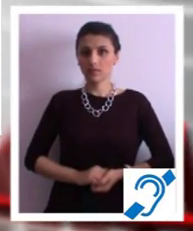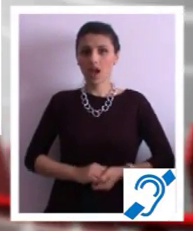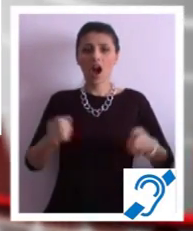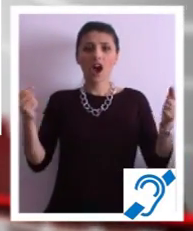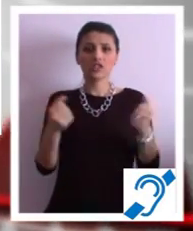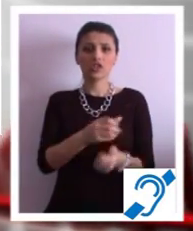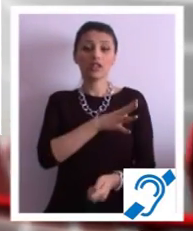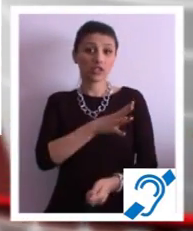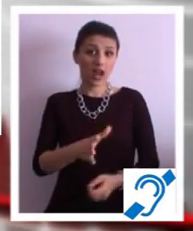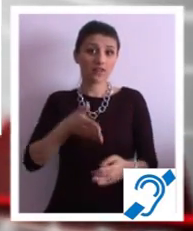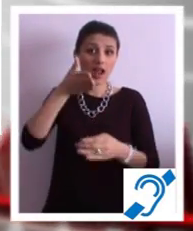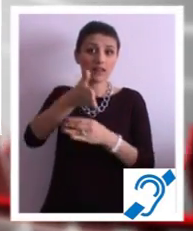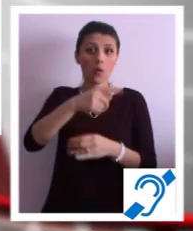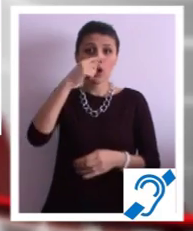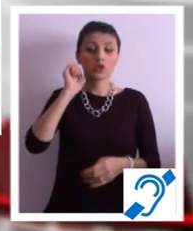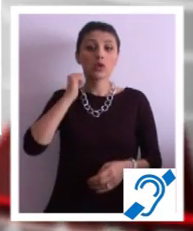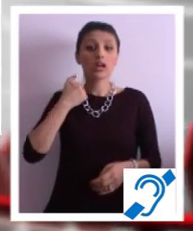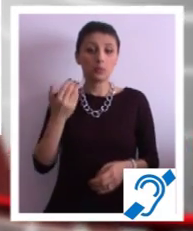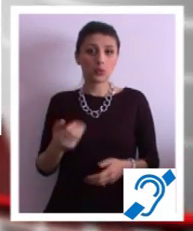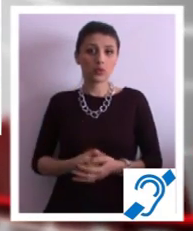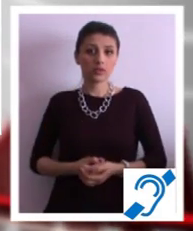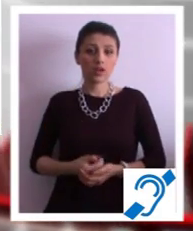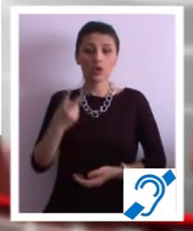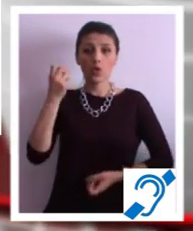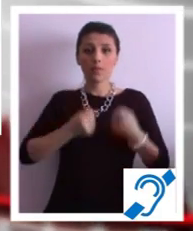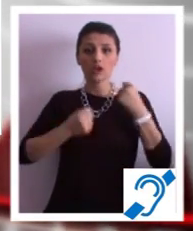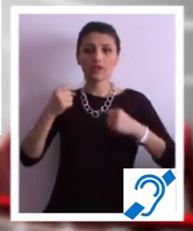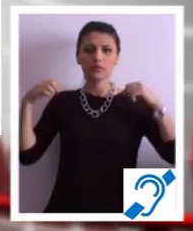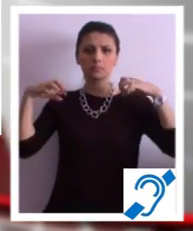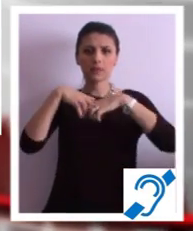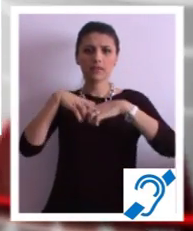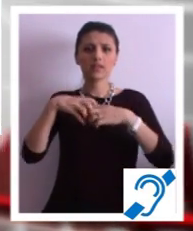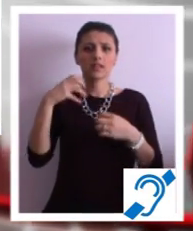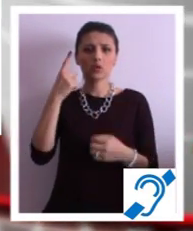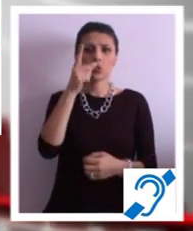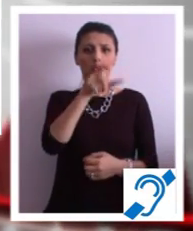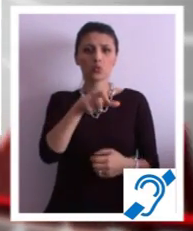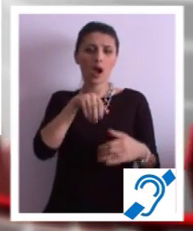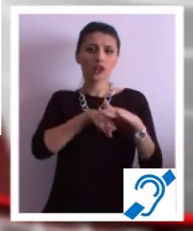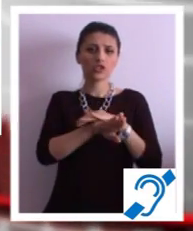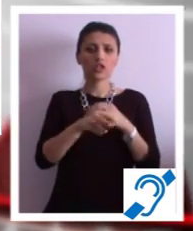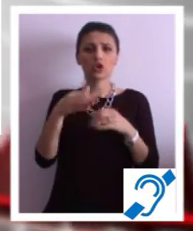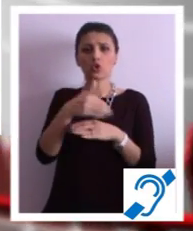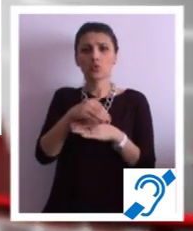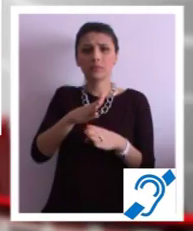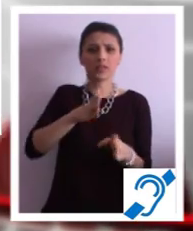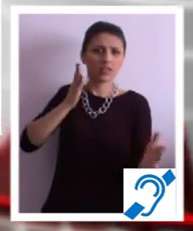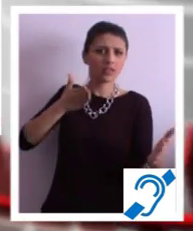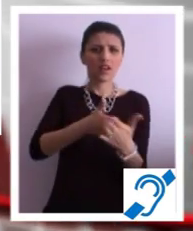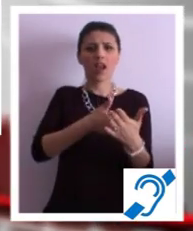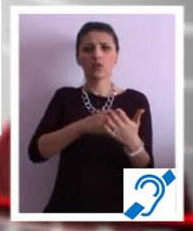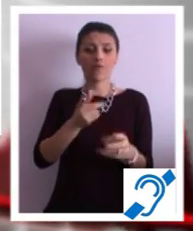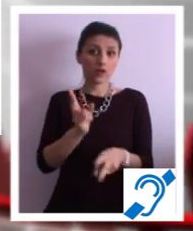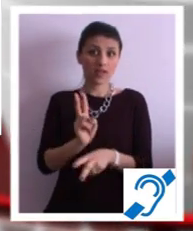Accident spectaculos la intrarea în municipiul Câmpul Mușel. Două autoturisme s-au ciocnit după ce unul a ieșit de pe un drum lăturalnic direct în